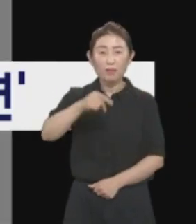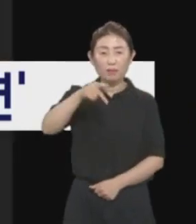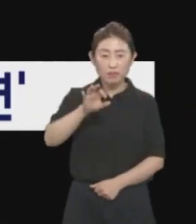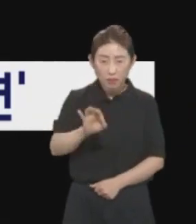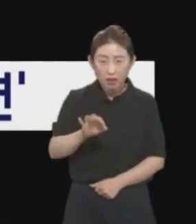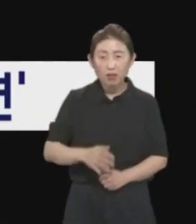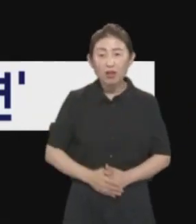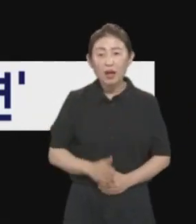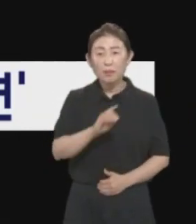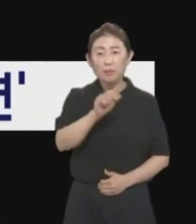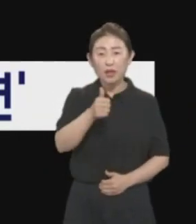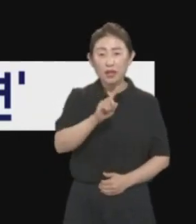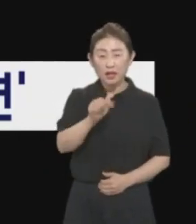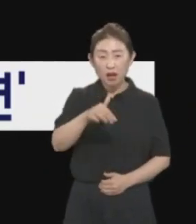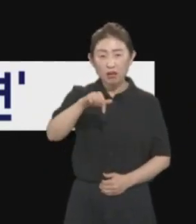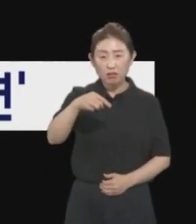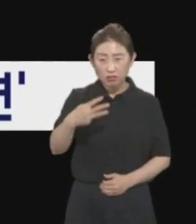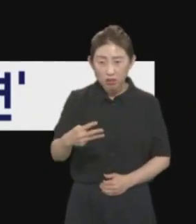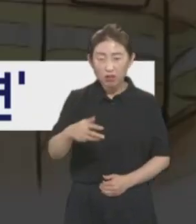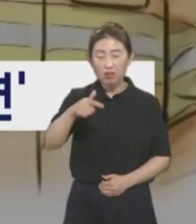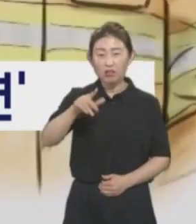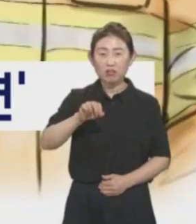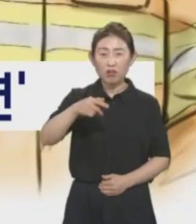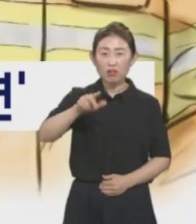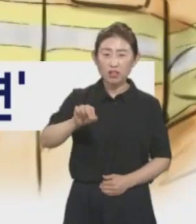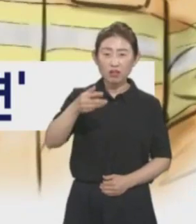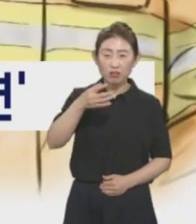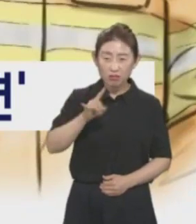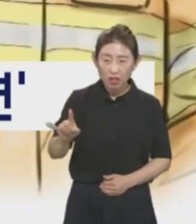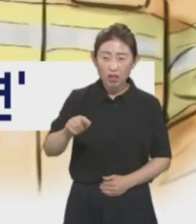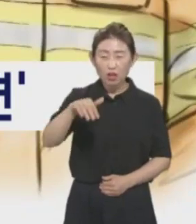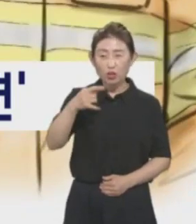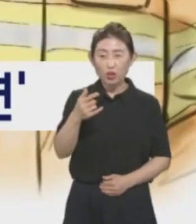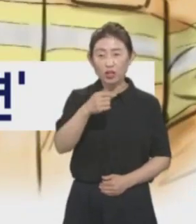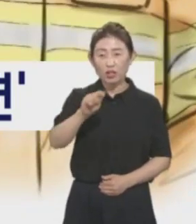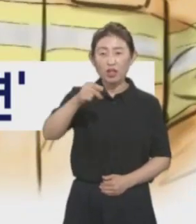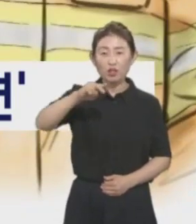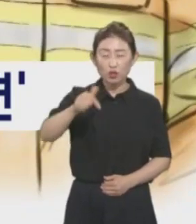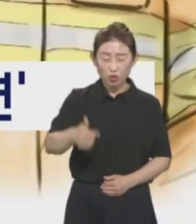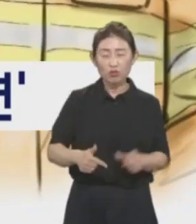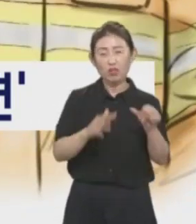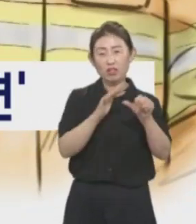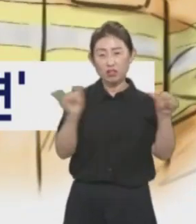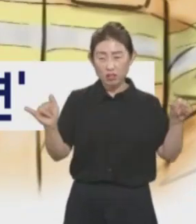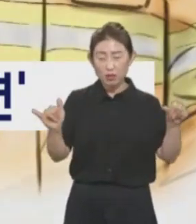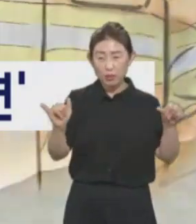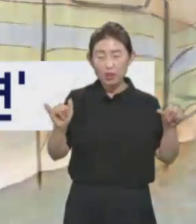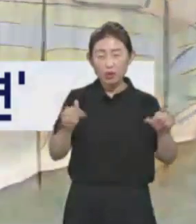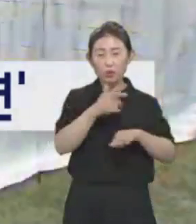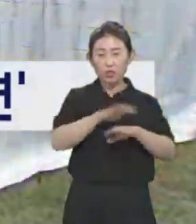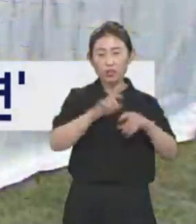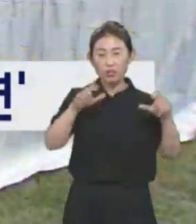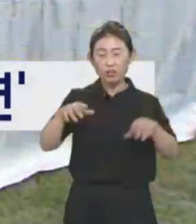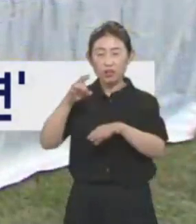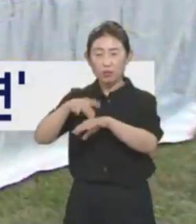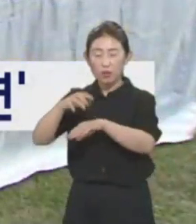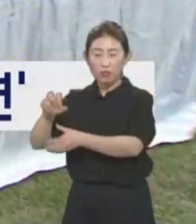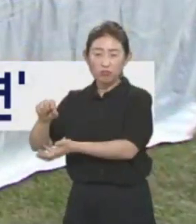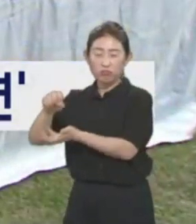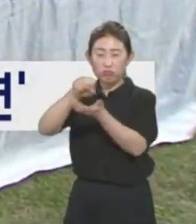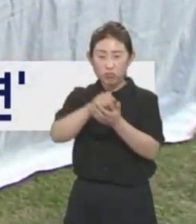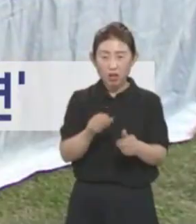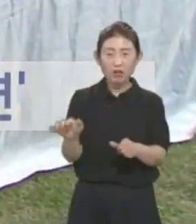소방교, 박학철 소방사, 정상태 소방사, 최낙균 소방장의 유해가 대전현충원 소방공무원